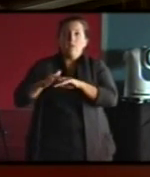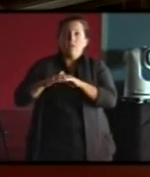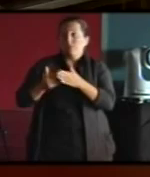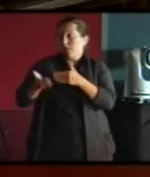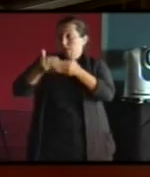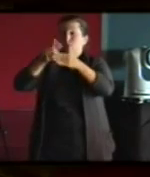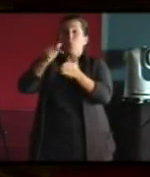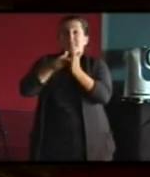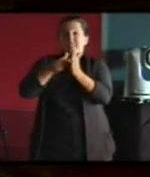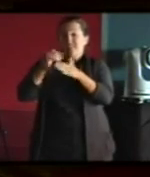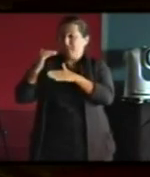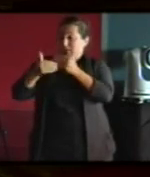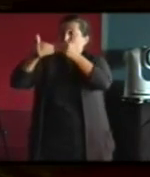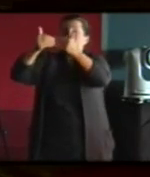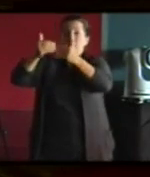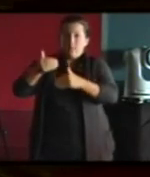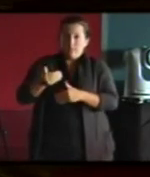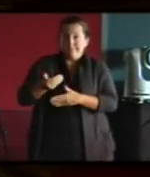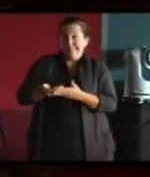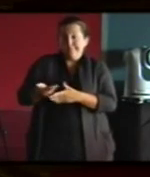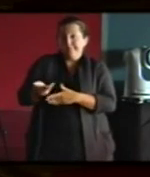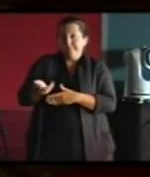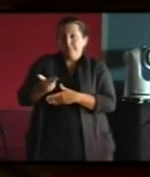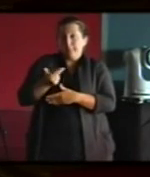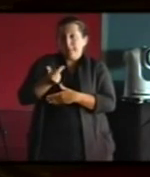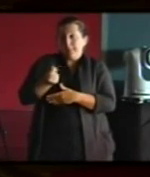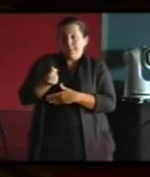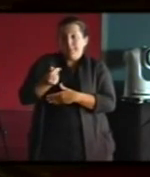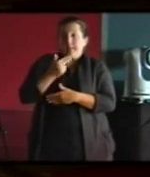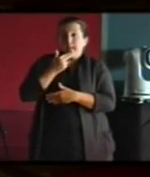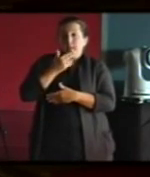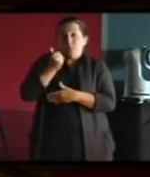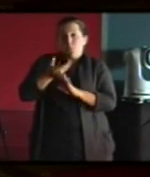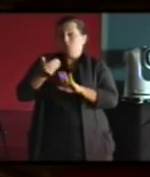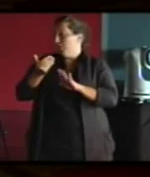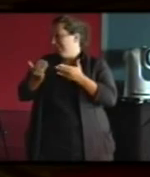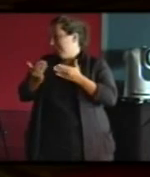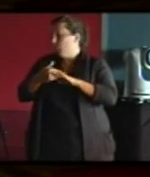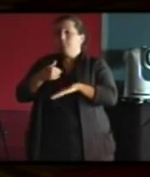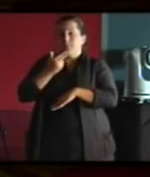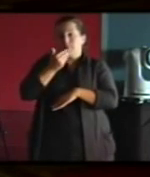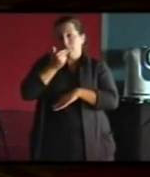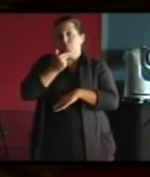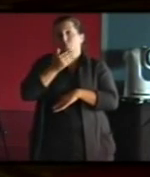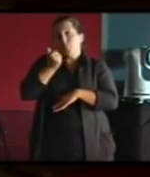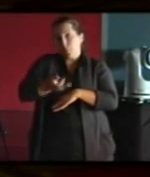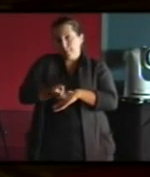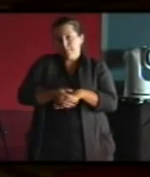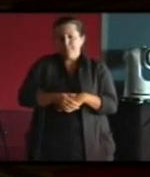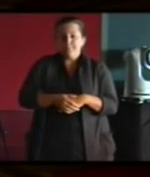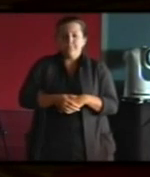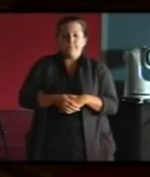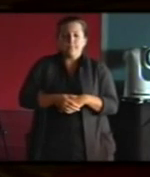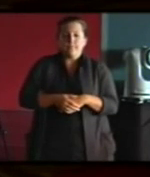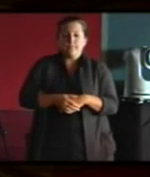construit depuis les années 2000 est probablement de meilleure qualité. Donc, on est devant un parc